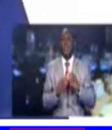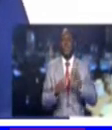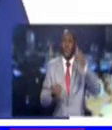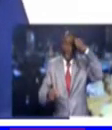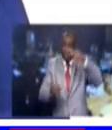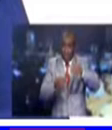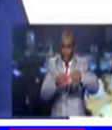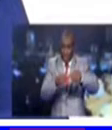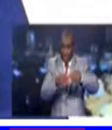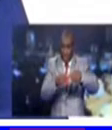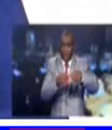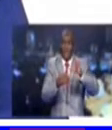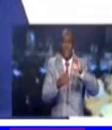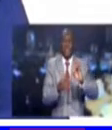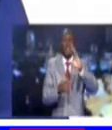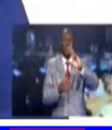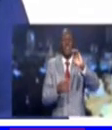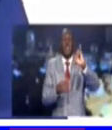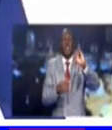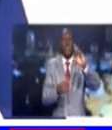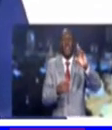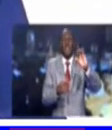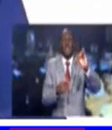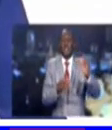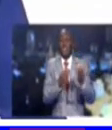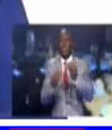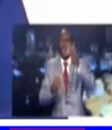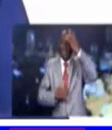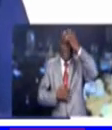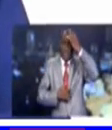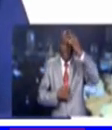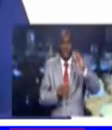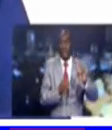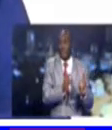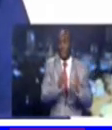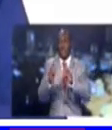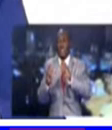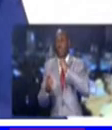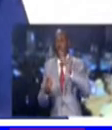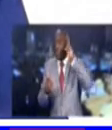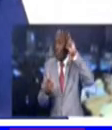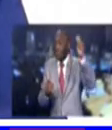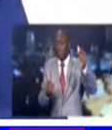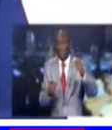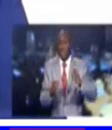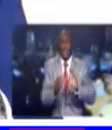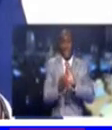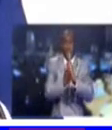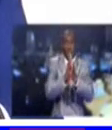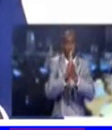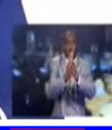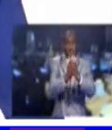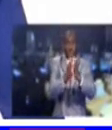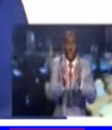je rappelle que le virus porteurs de la maladie ne se déplace pas de lui-même il circule à